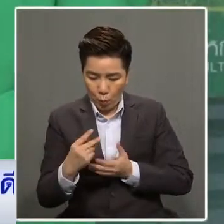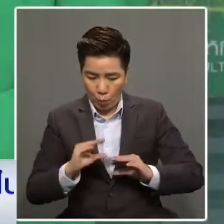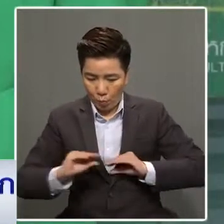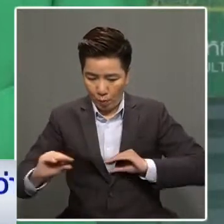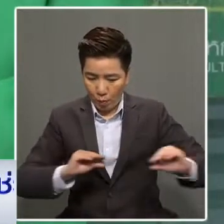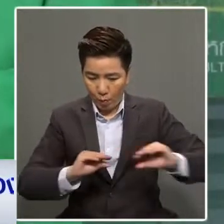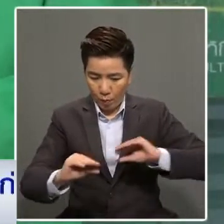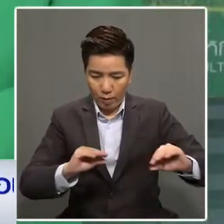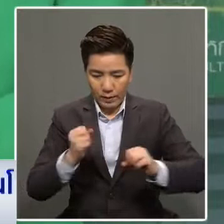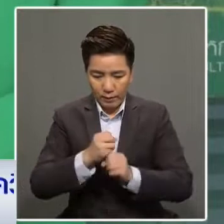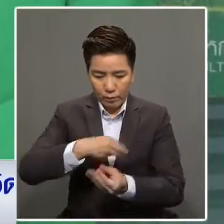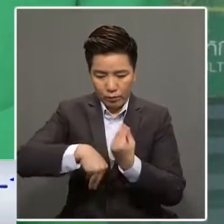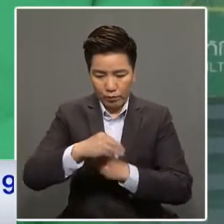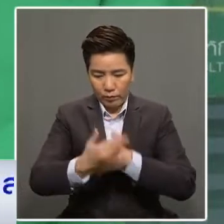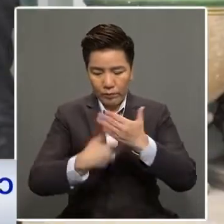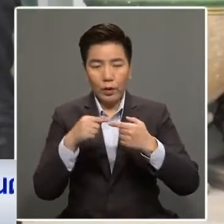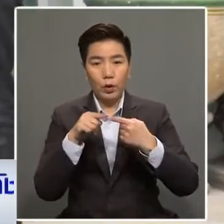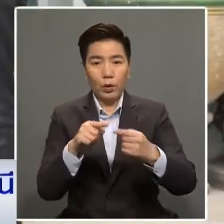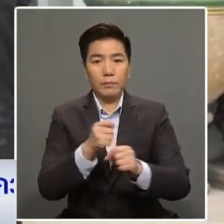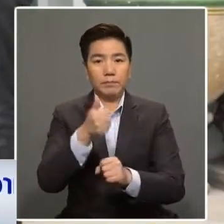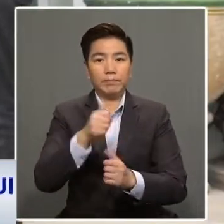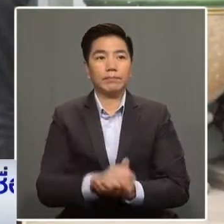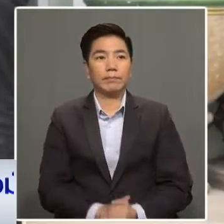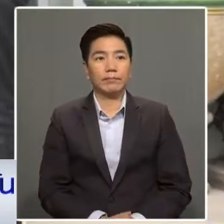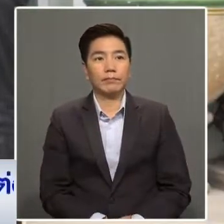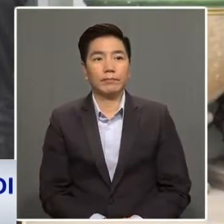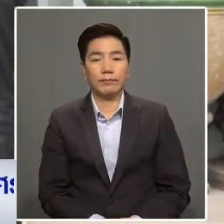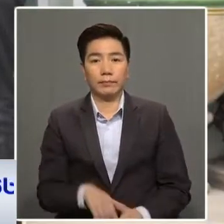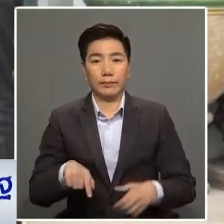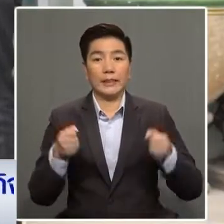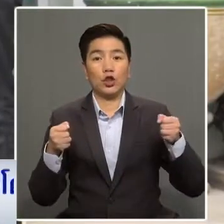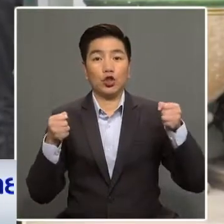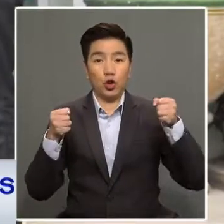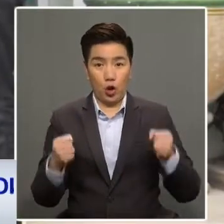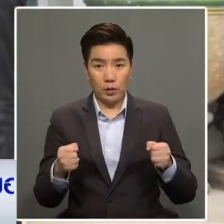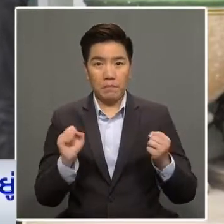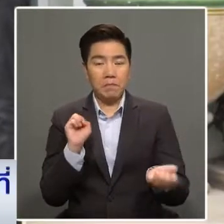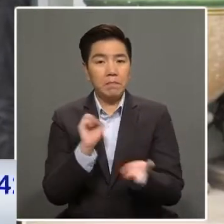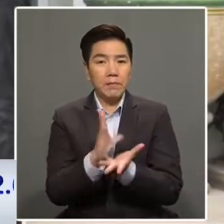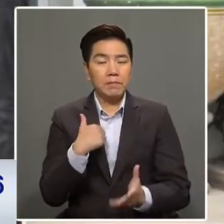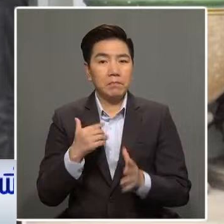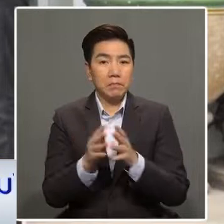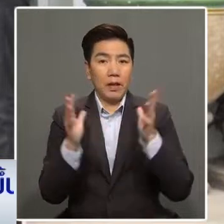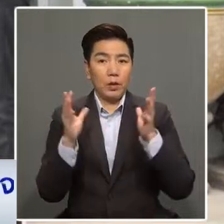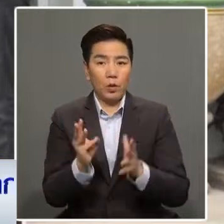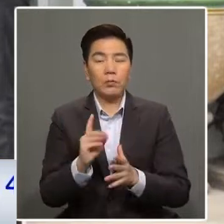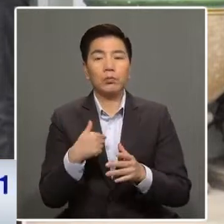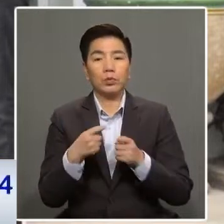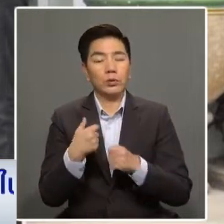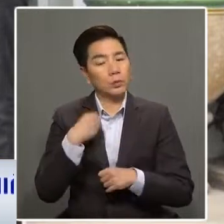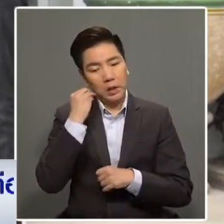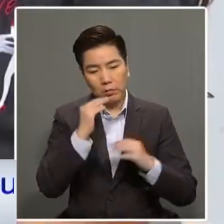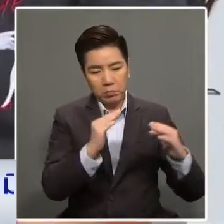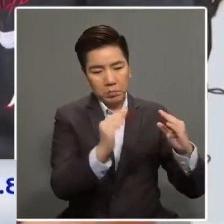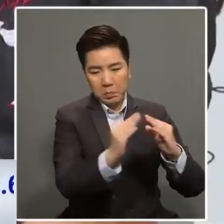ารถดำเนินต่อไปได้ครับ สาขาดอนเจดีเป็นยังไงบ้างคะผลกระทบที่เกิดขึ้นเยอะไหมคะผู้จัดการคะ เยอะค่ะเกือบทุกบ้าน